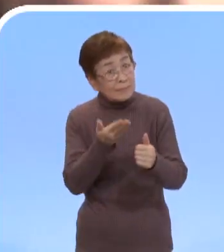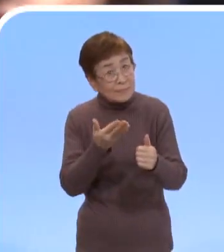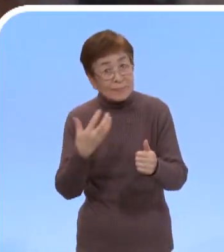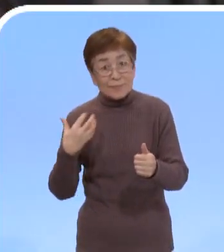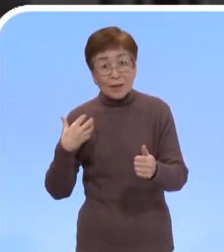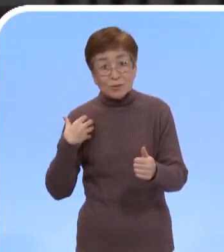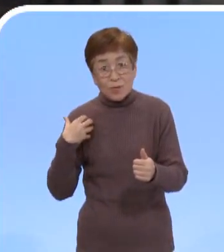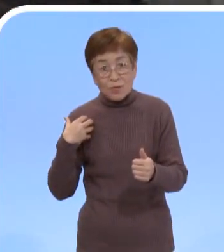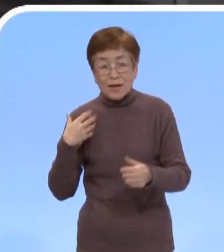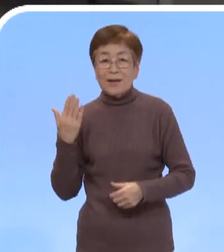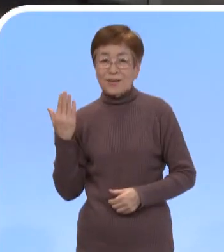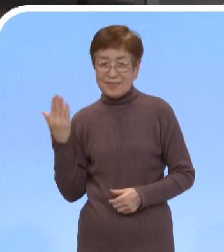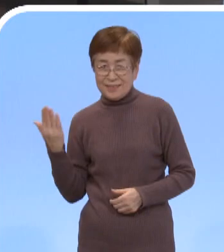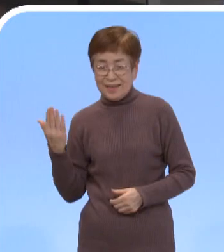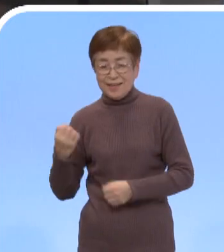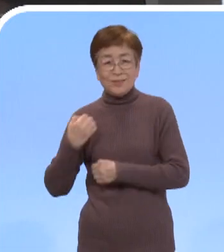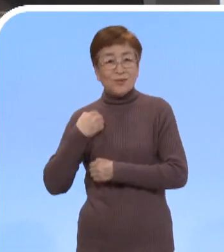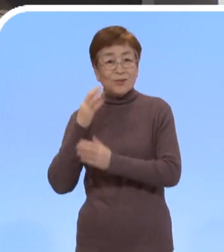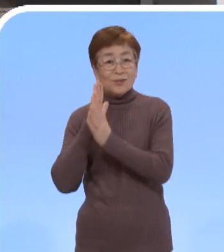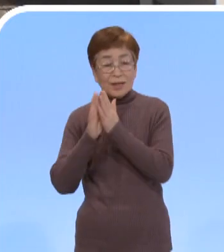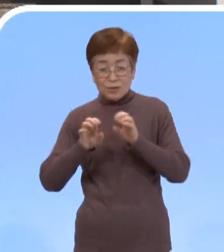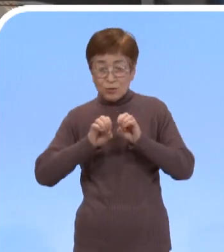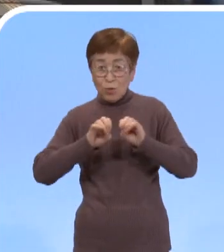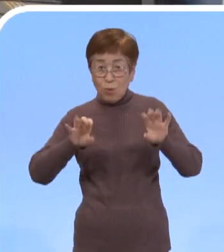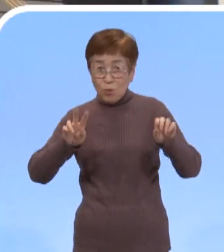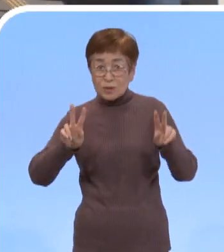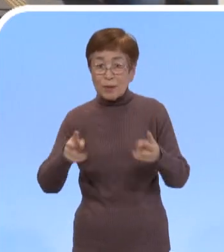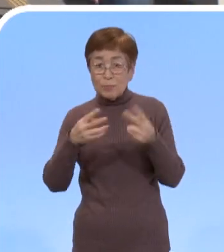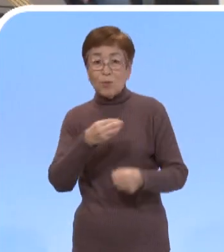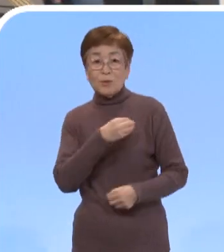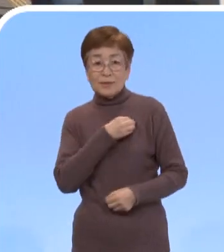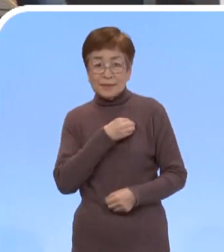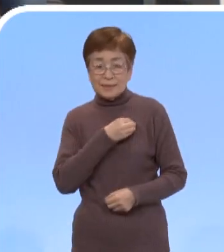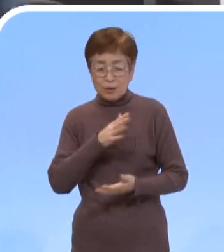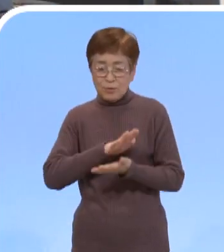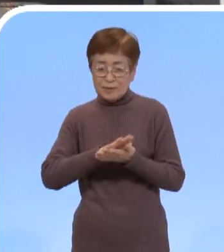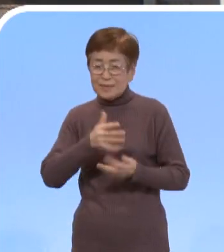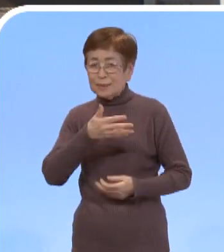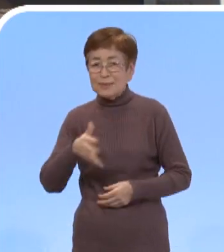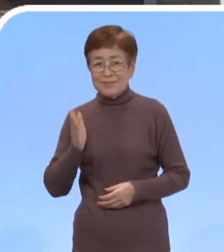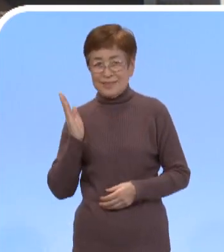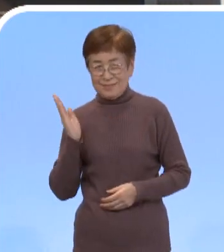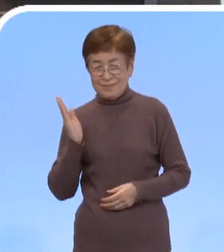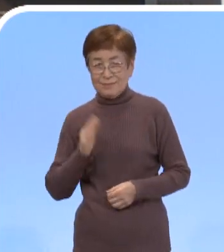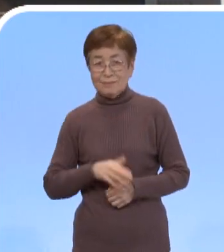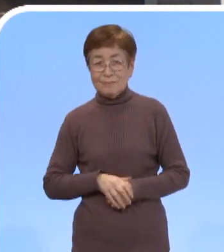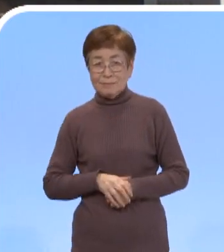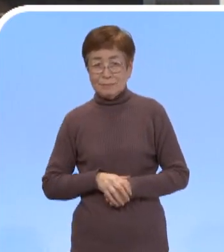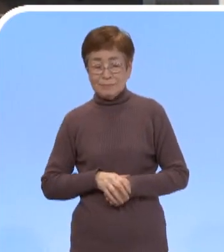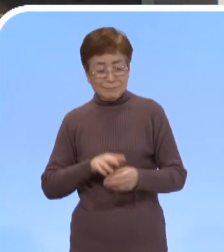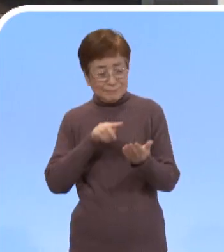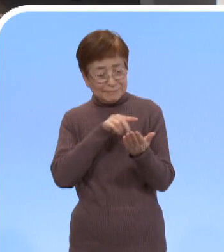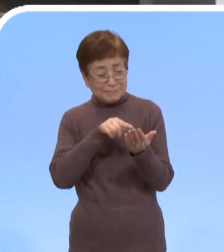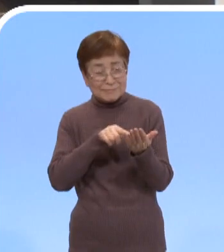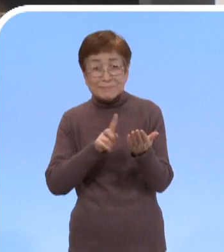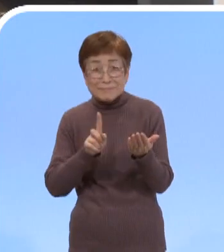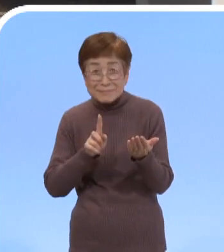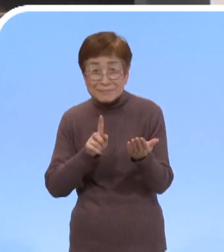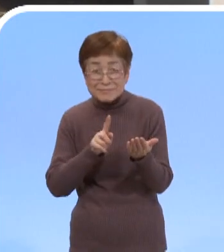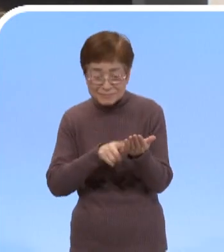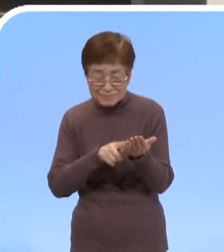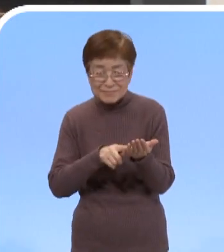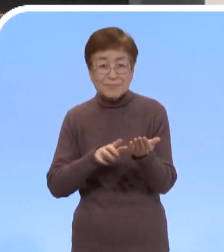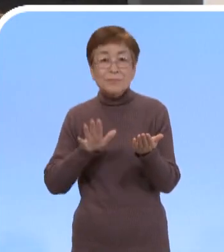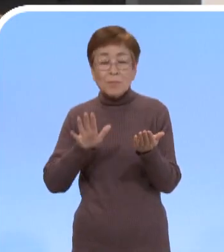てリポーターは、 おはようございます、兵庫県広報専門員の清水直美です。何見てるかって